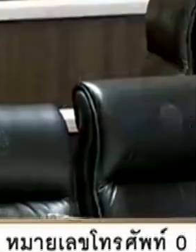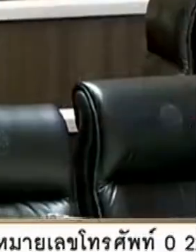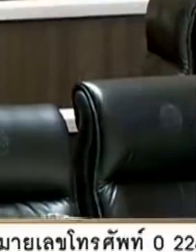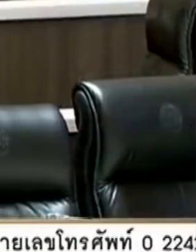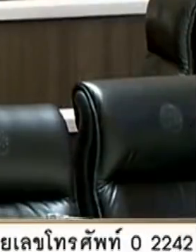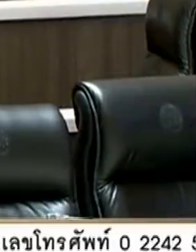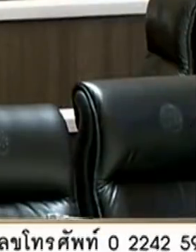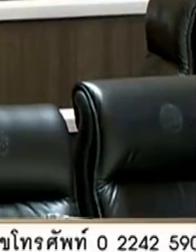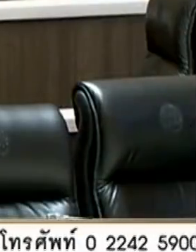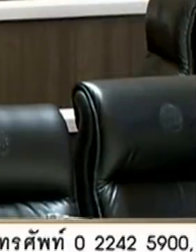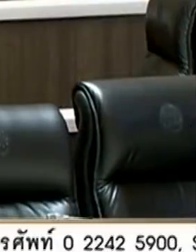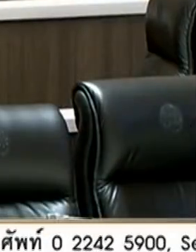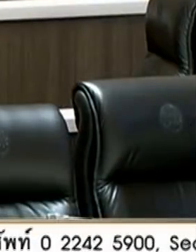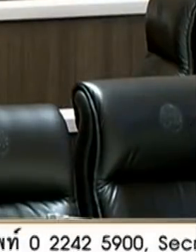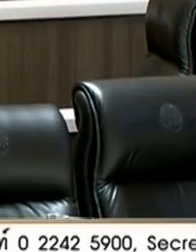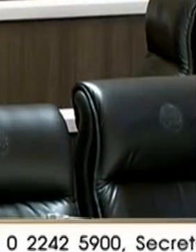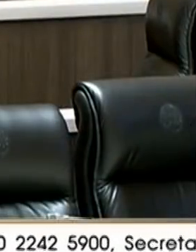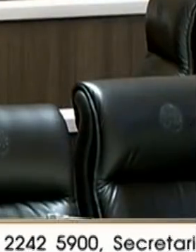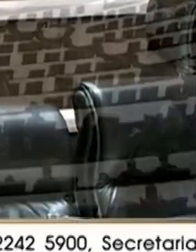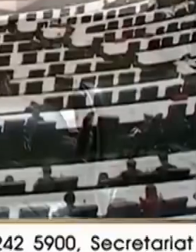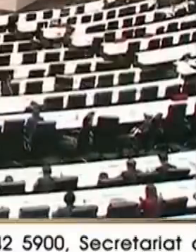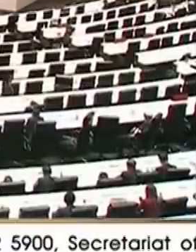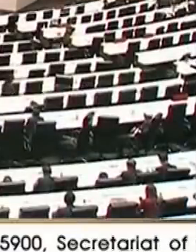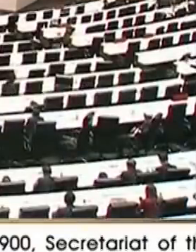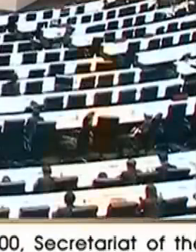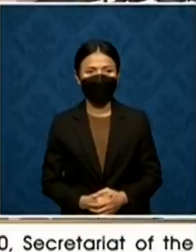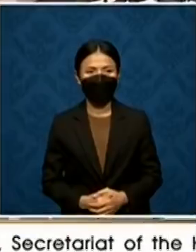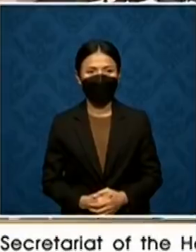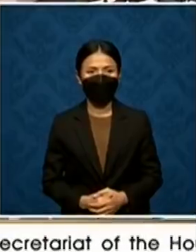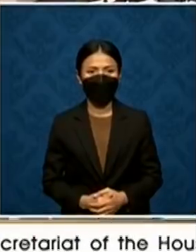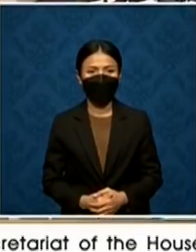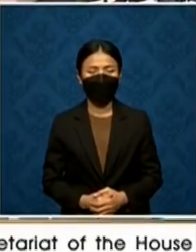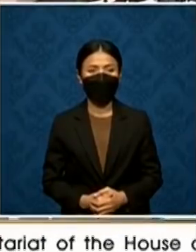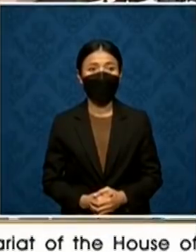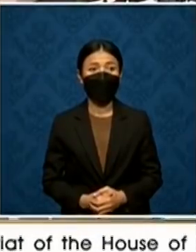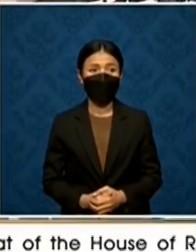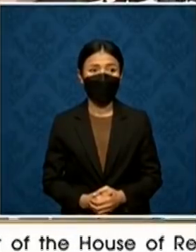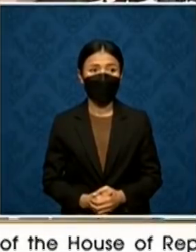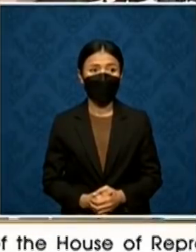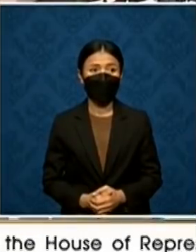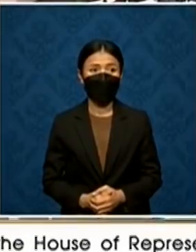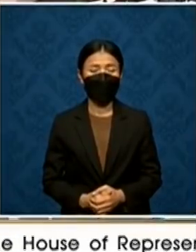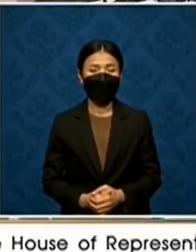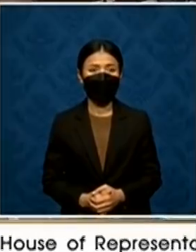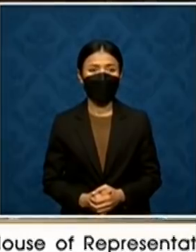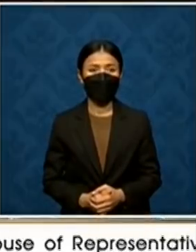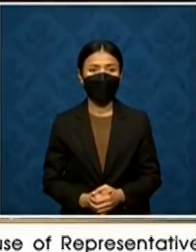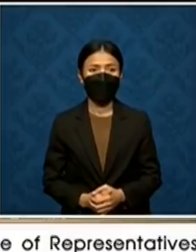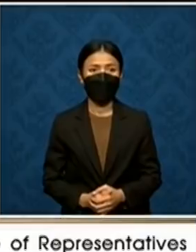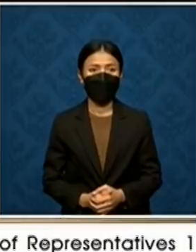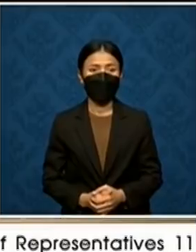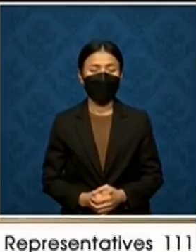จะไม่มีปัญหามากนักครับแล้วก็พรรคการเมืองก็ไม่มากในปัจจุบันครับอันนี้เป็นข้อที่ต่างไปอันหนึ่ง